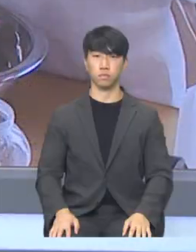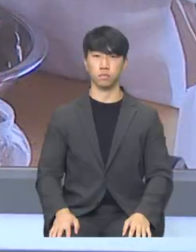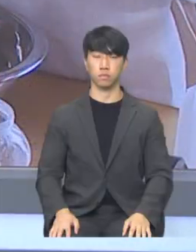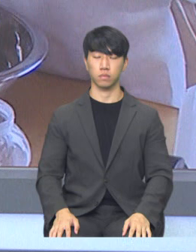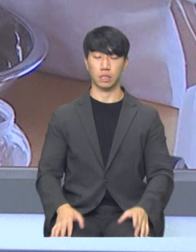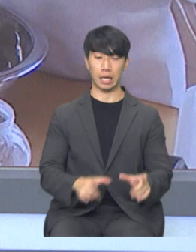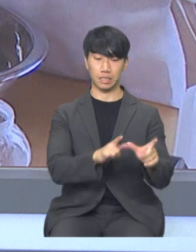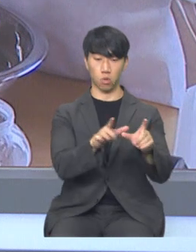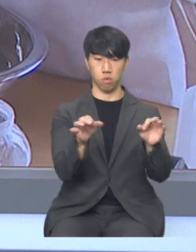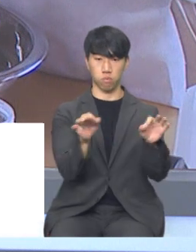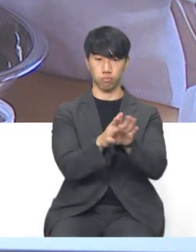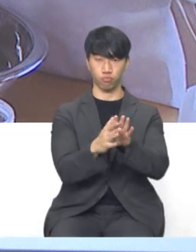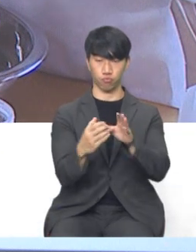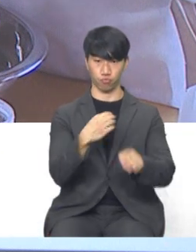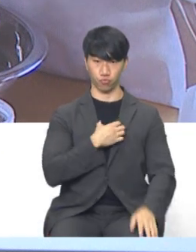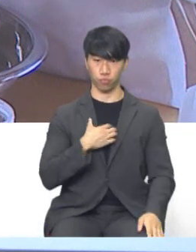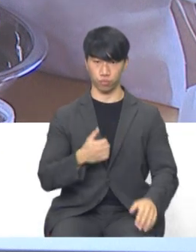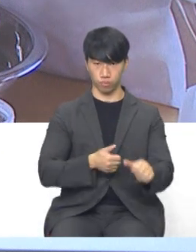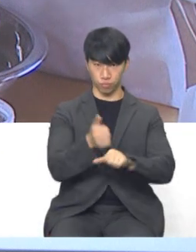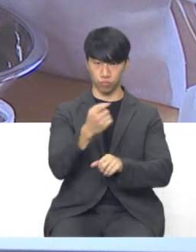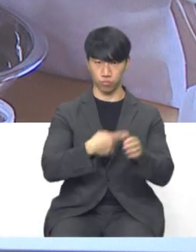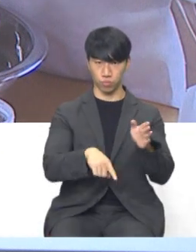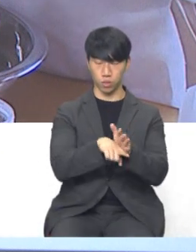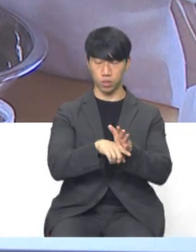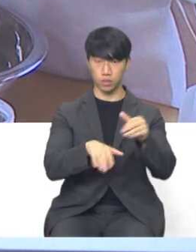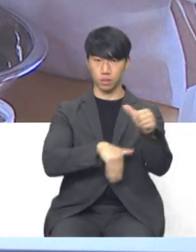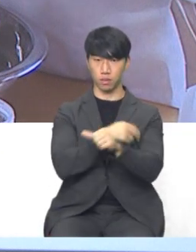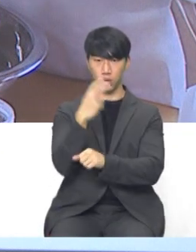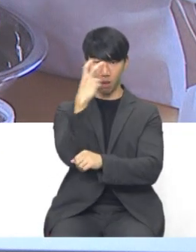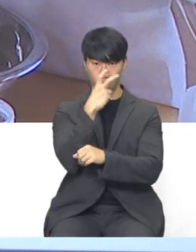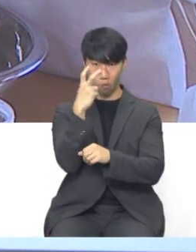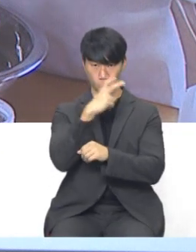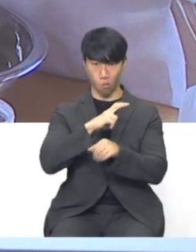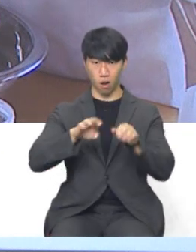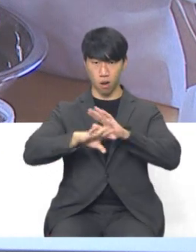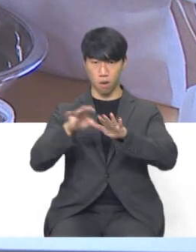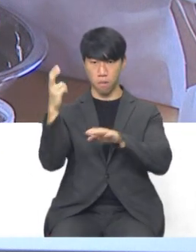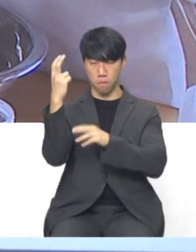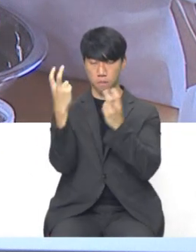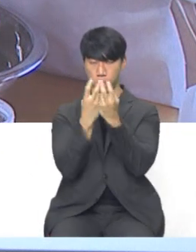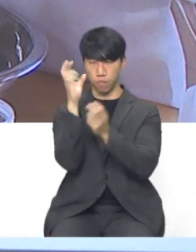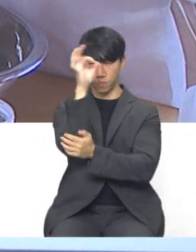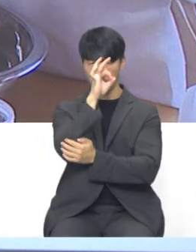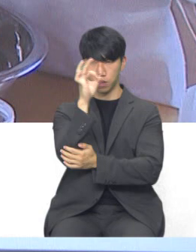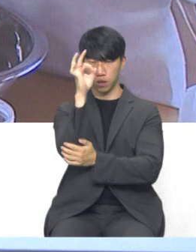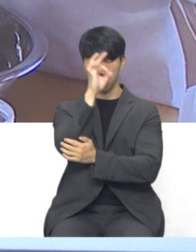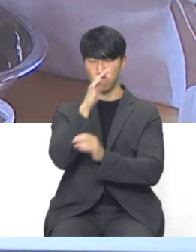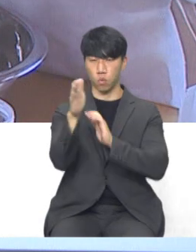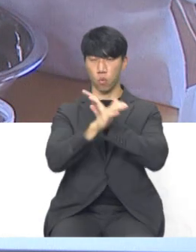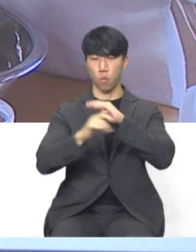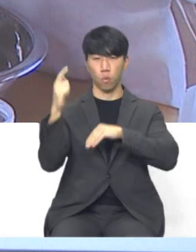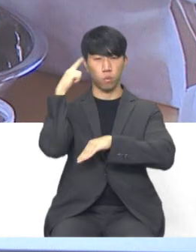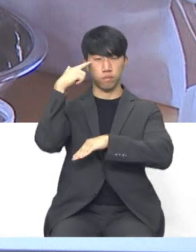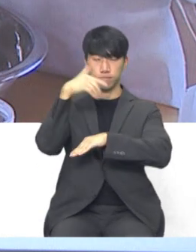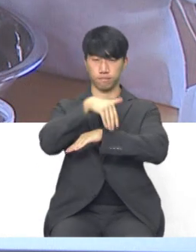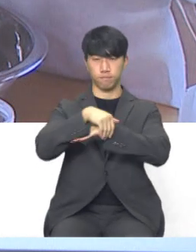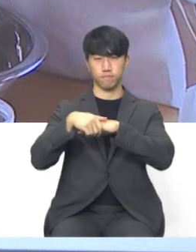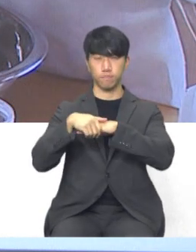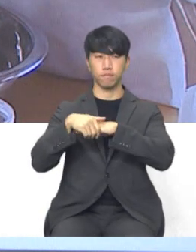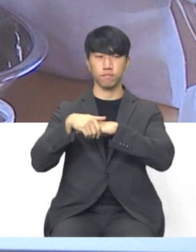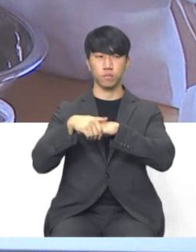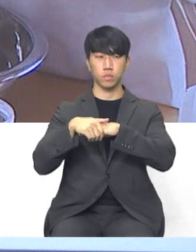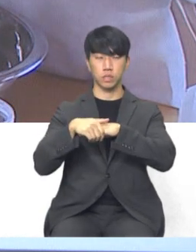지역 소멸 위기를 극복하기 위해 실태를 점검하고 대안을 찾아보는 케이블 TV 공동기획 시간입니다.